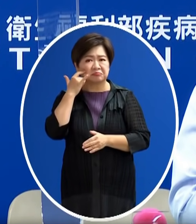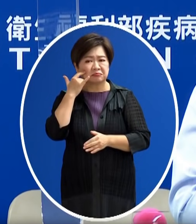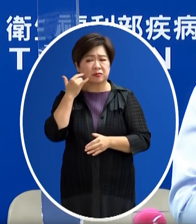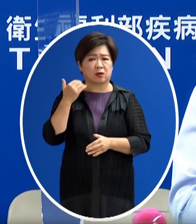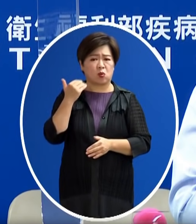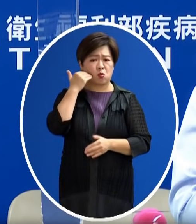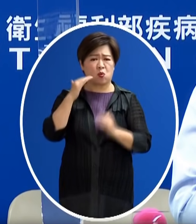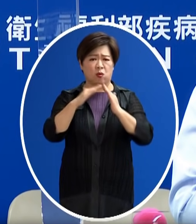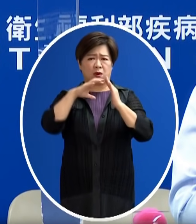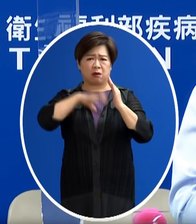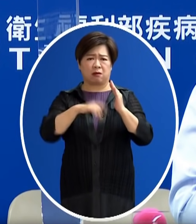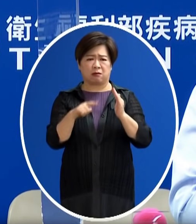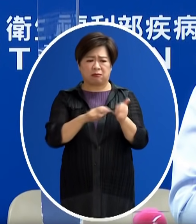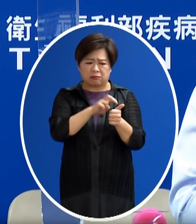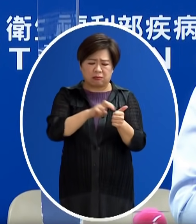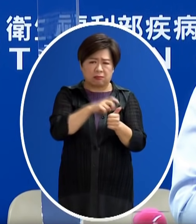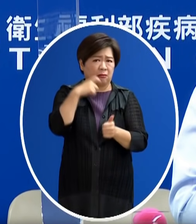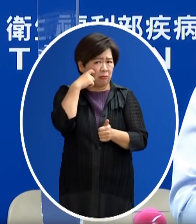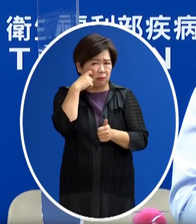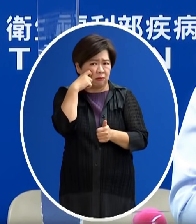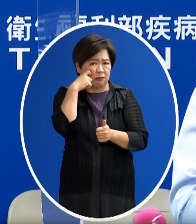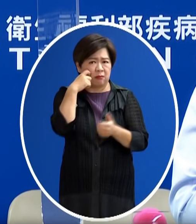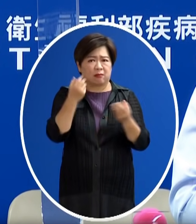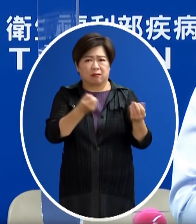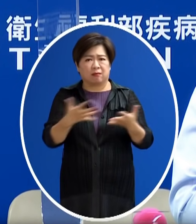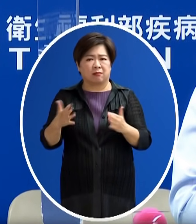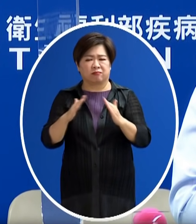法在家照顾或无法